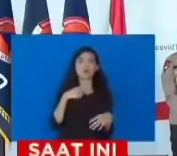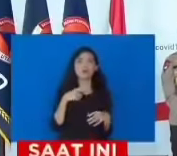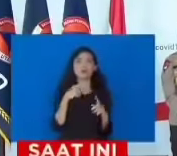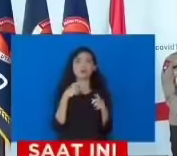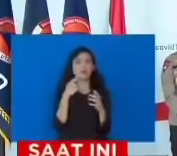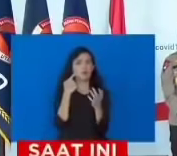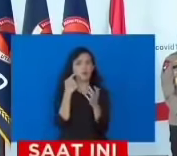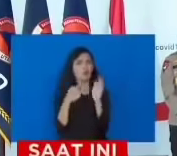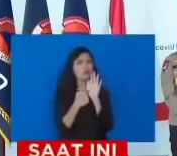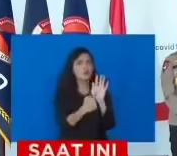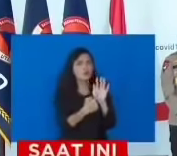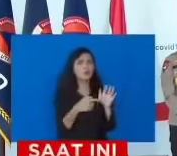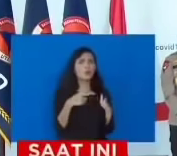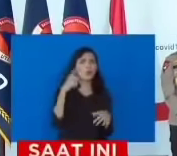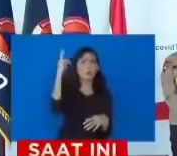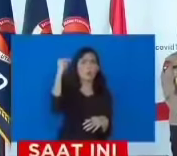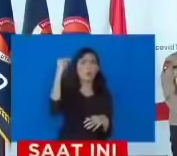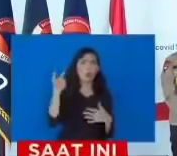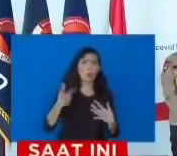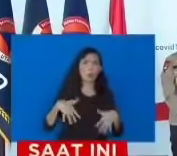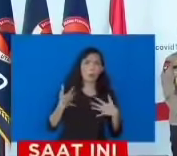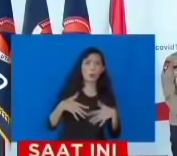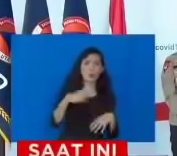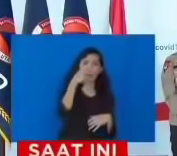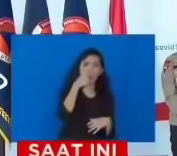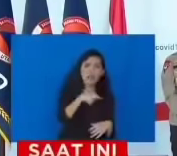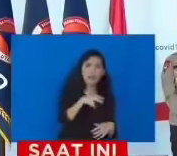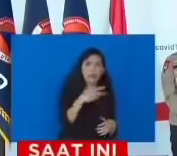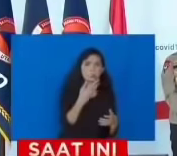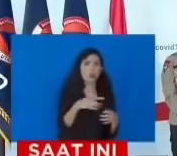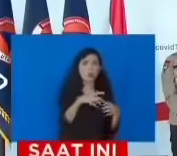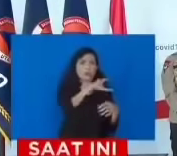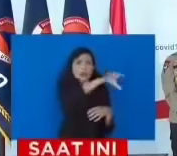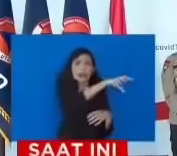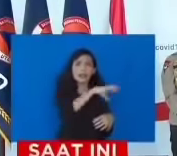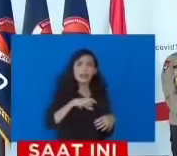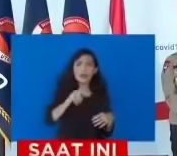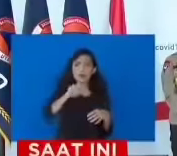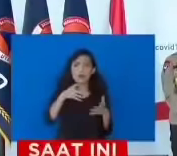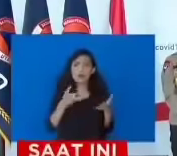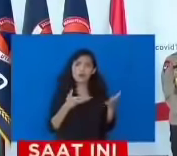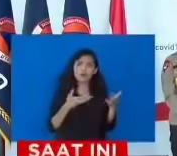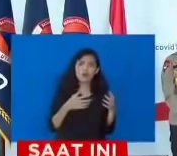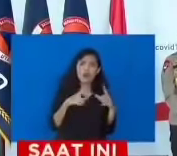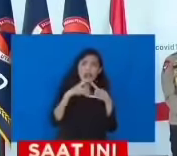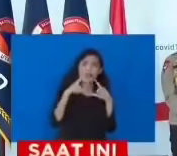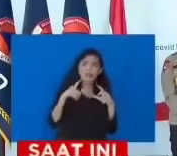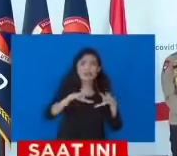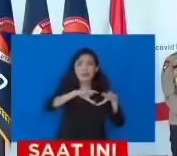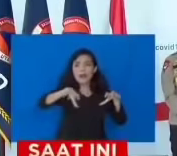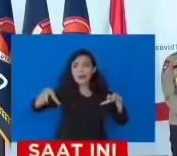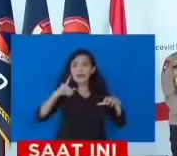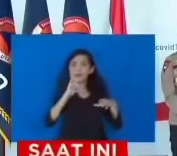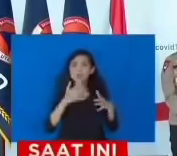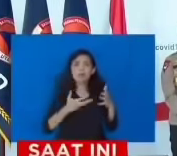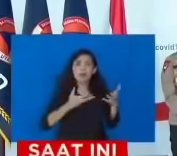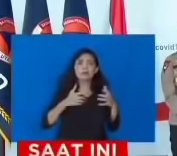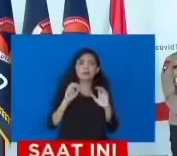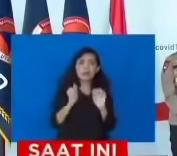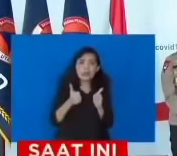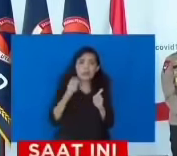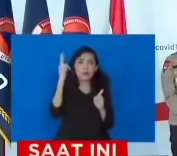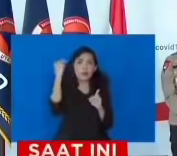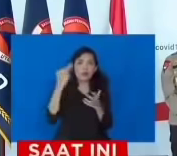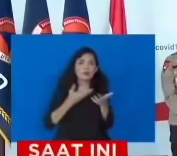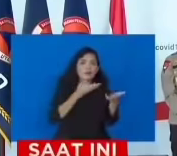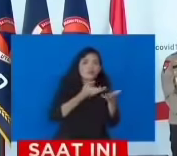berkepentingan dan sangat memperhatikan kebutuhan layanan di daerah yang dilaksanakan oleh saudara-saudara